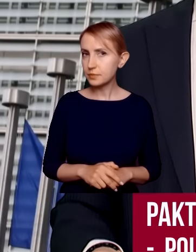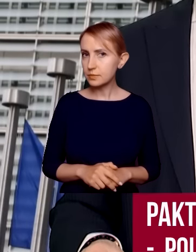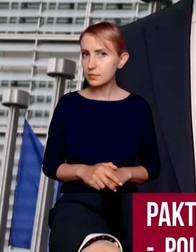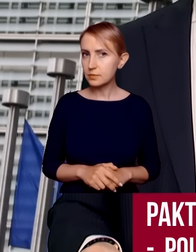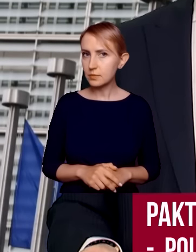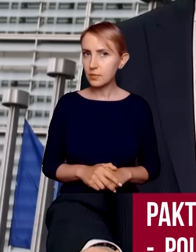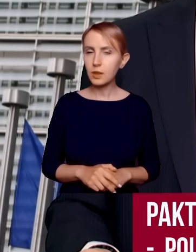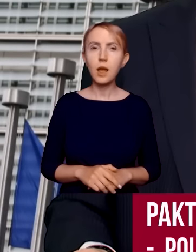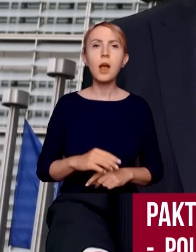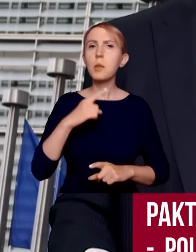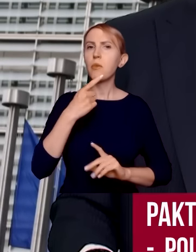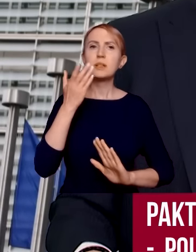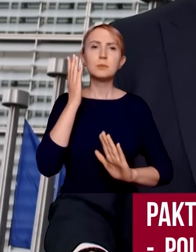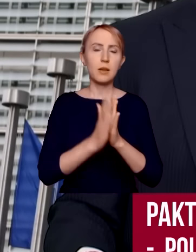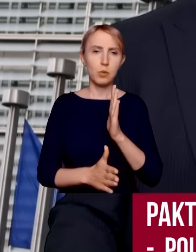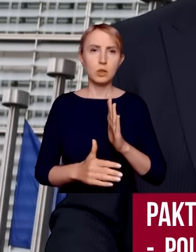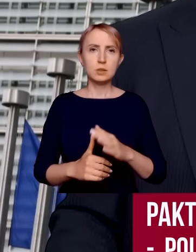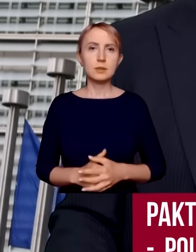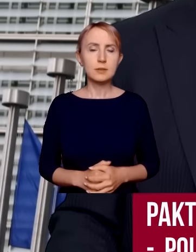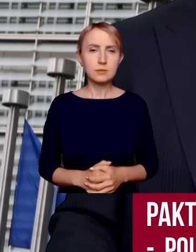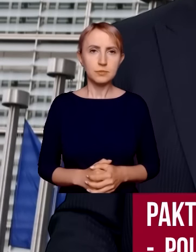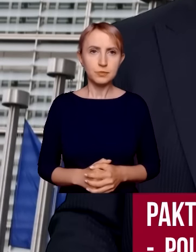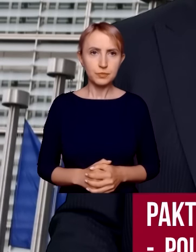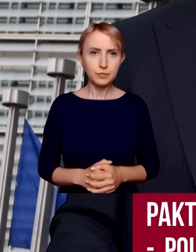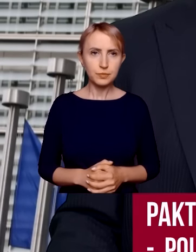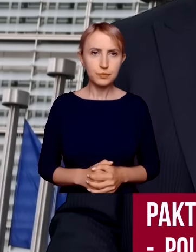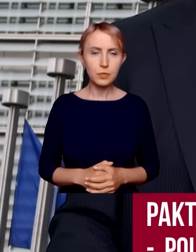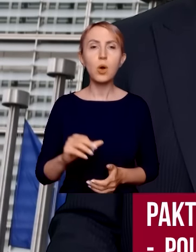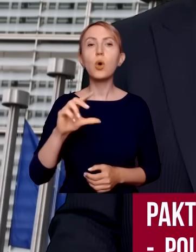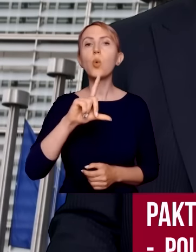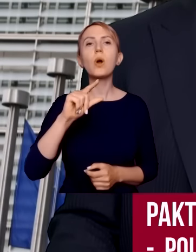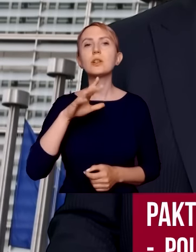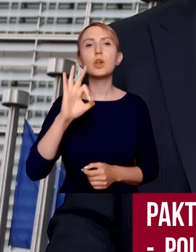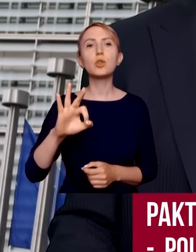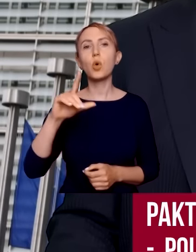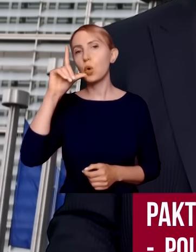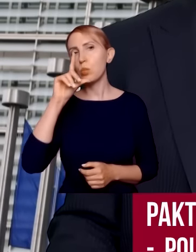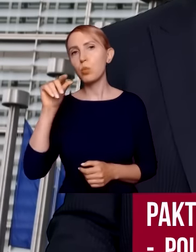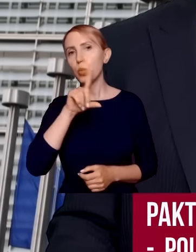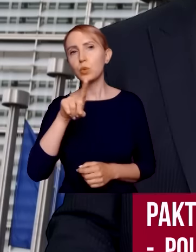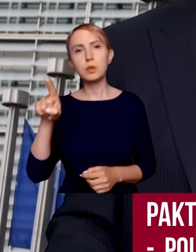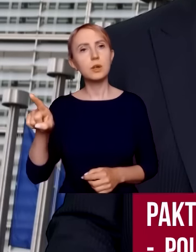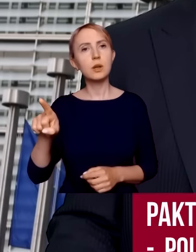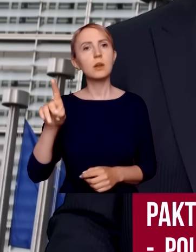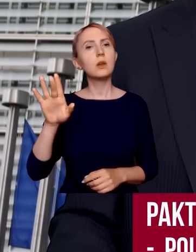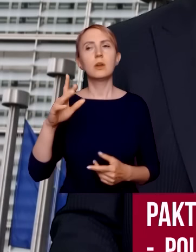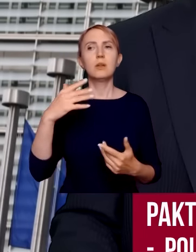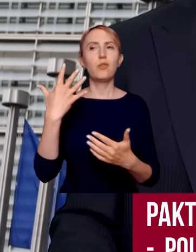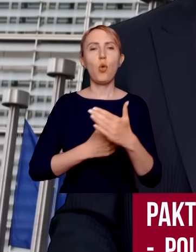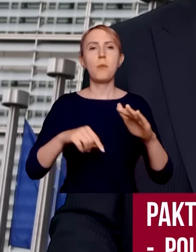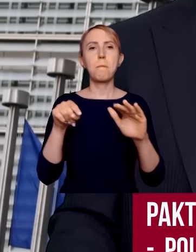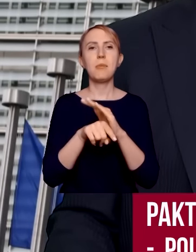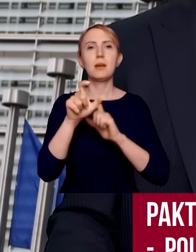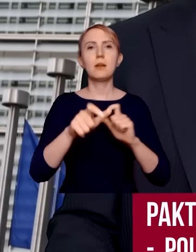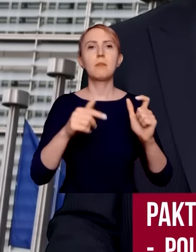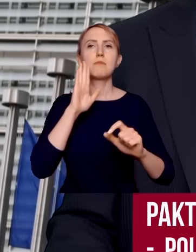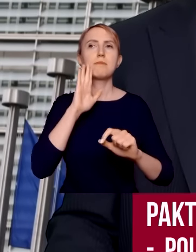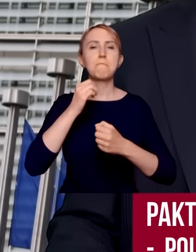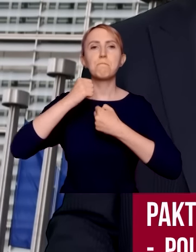na wprost, bo przecież zarówno Łukaszenka, jak i Putin używają tych migrantów jako po prostu broni